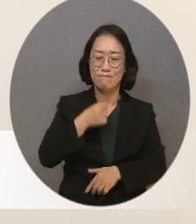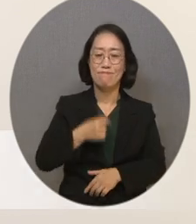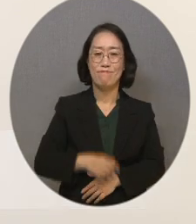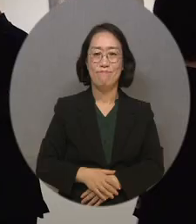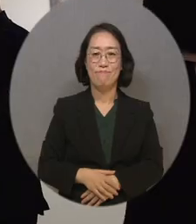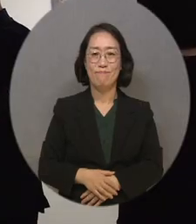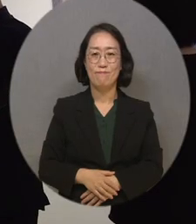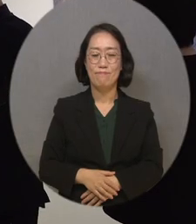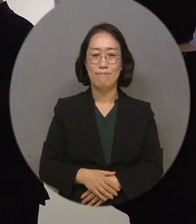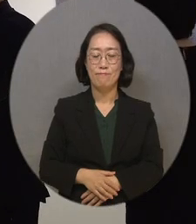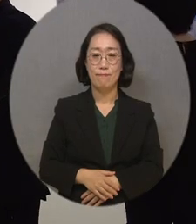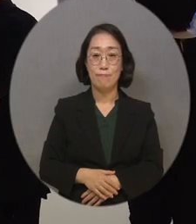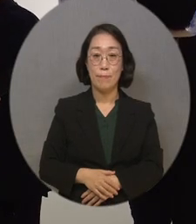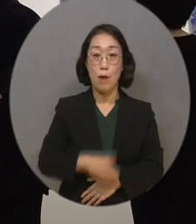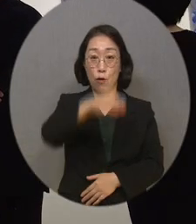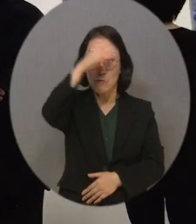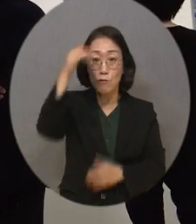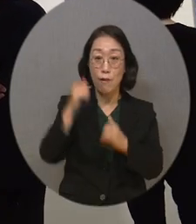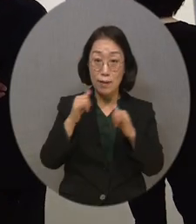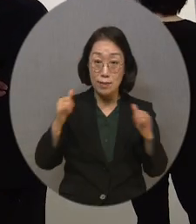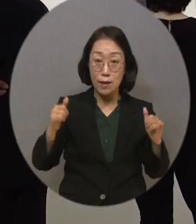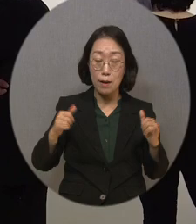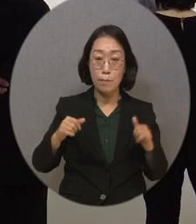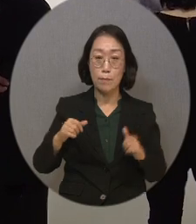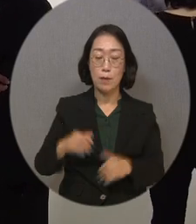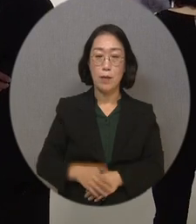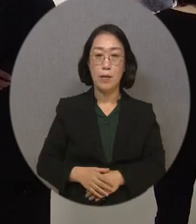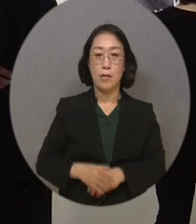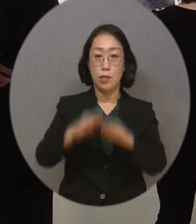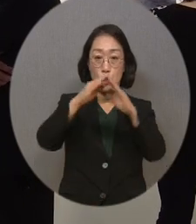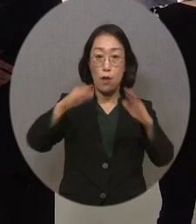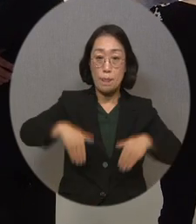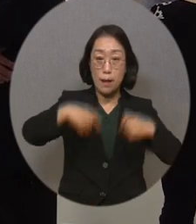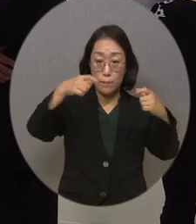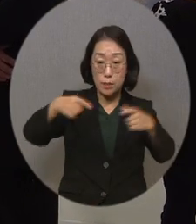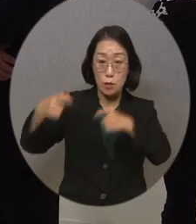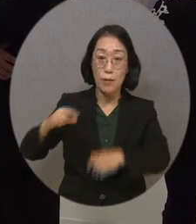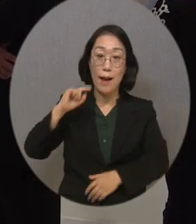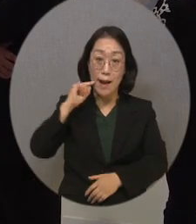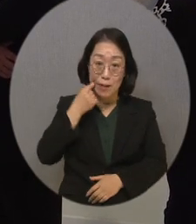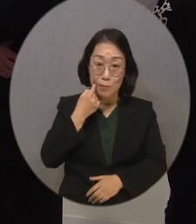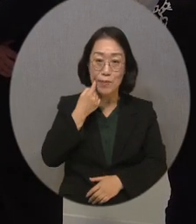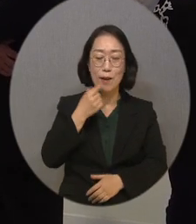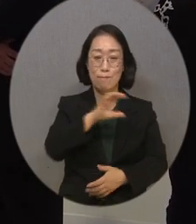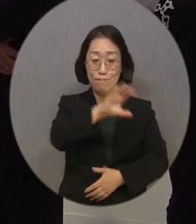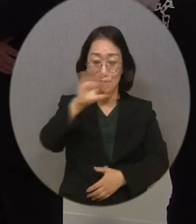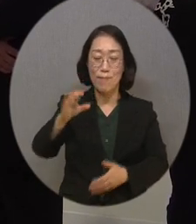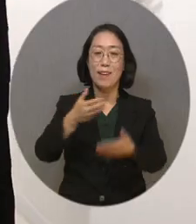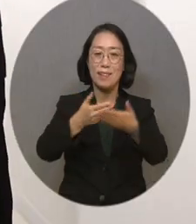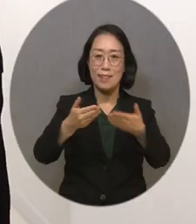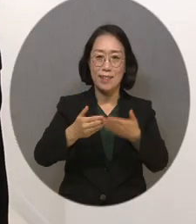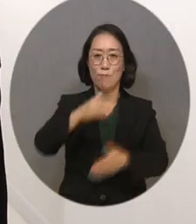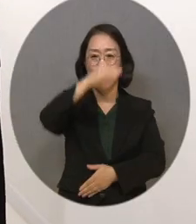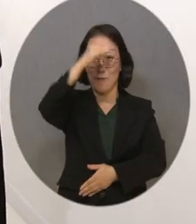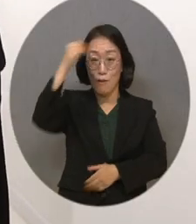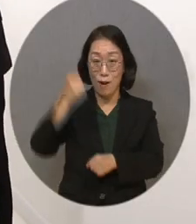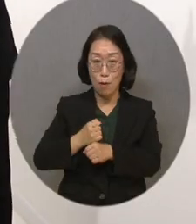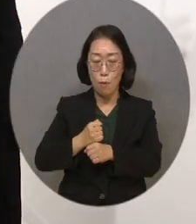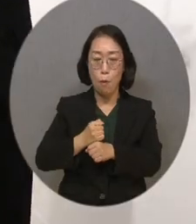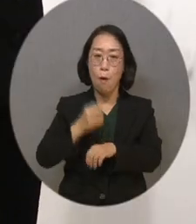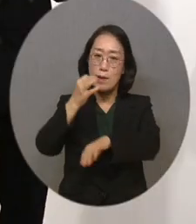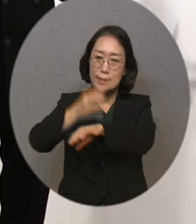있습니다. 참석자들은 전남의 아름다운 자연과 문화를 담은 미술품을 감상하고 현장